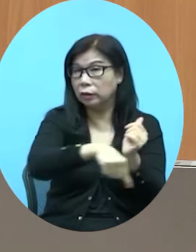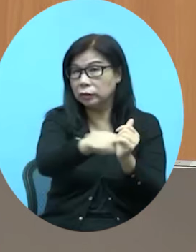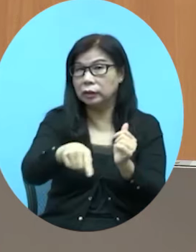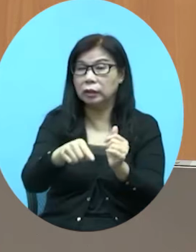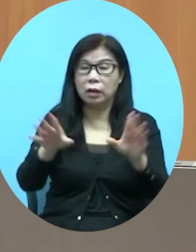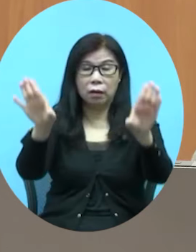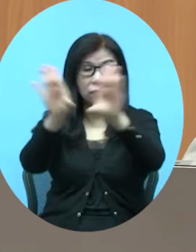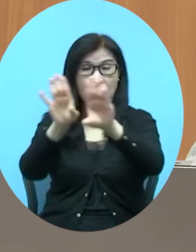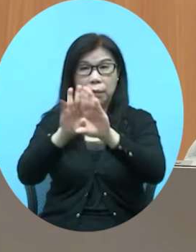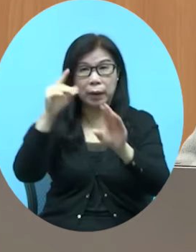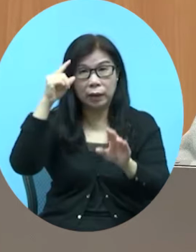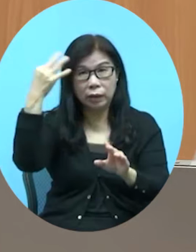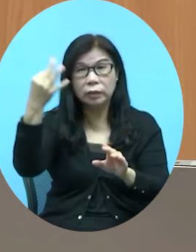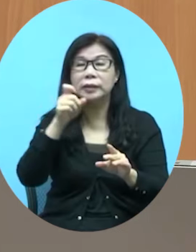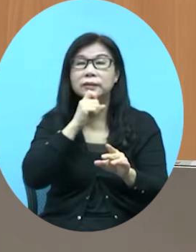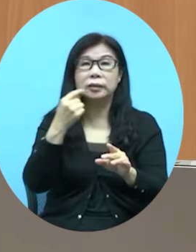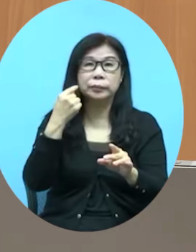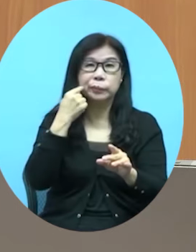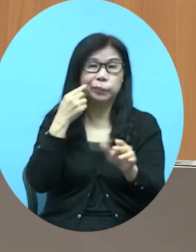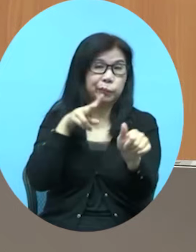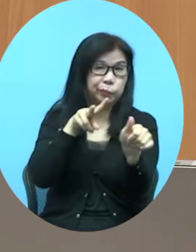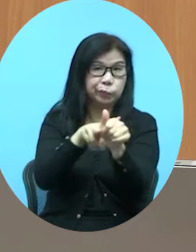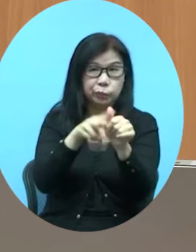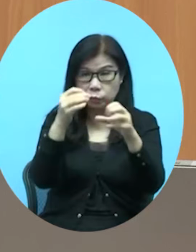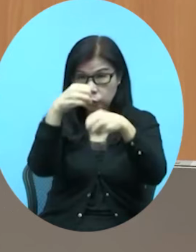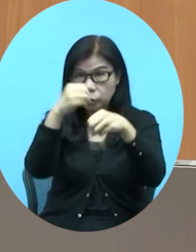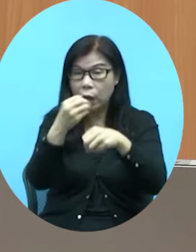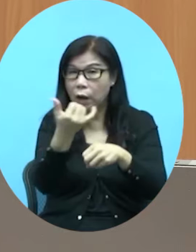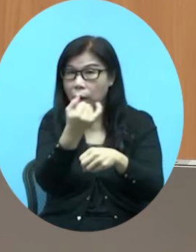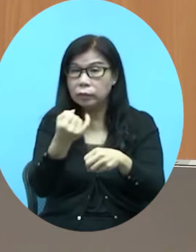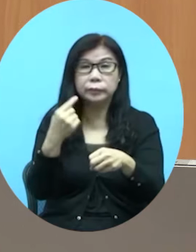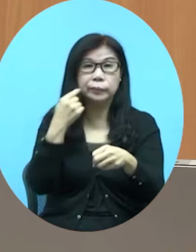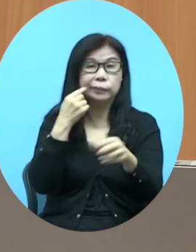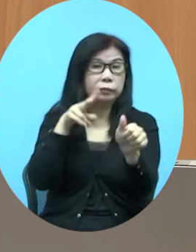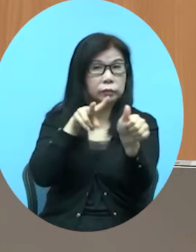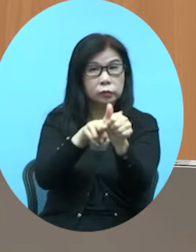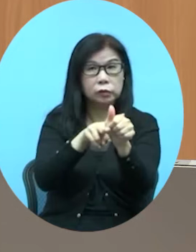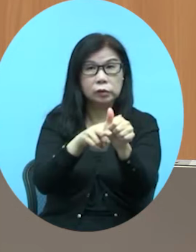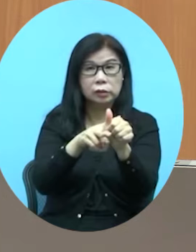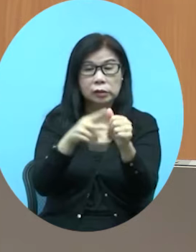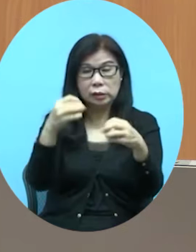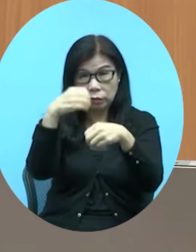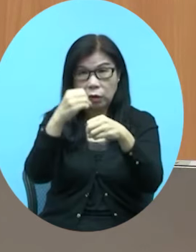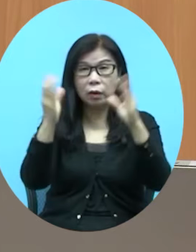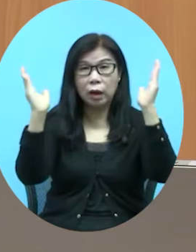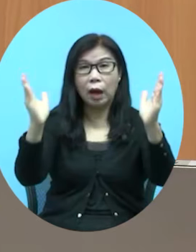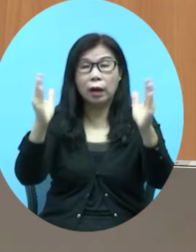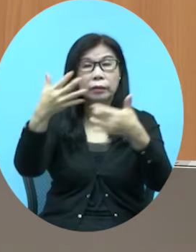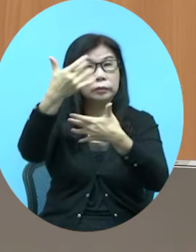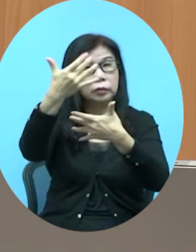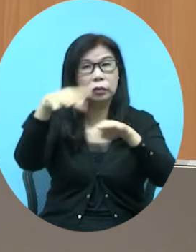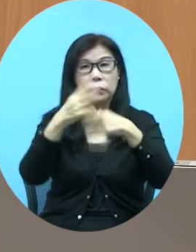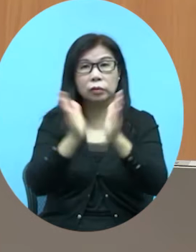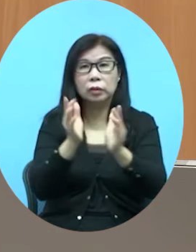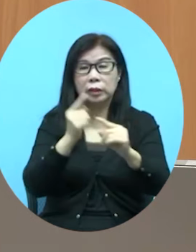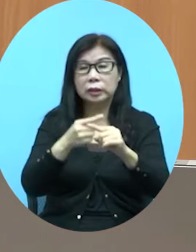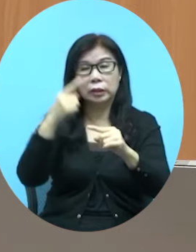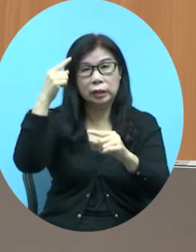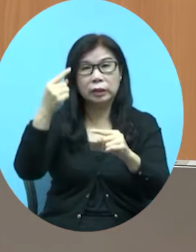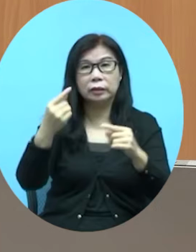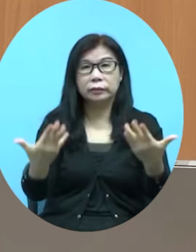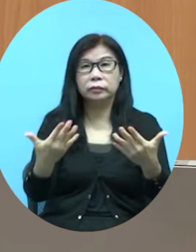关闭几天来等这个强制检测呢他们强制检测的限期就是死线是什么时候和他们要几号